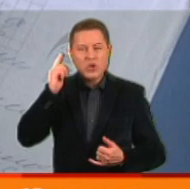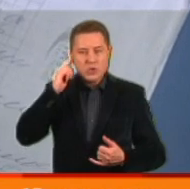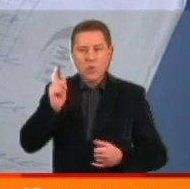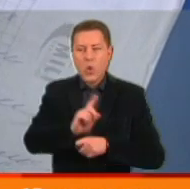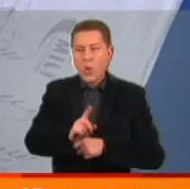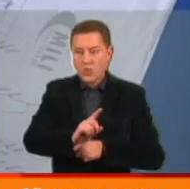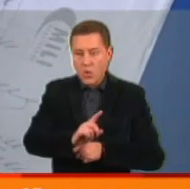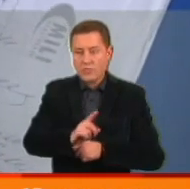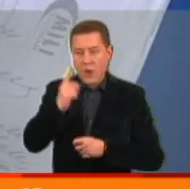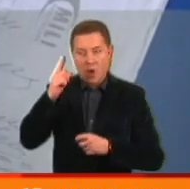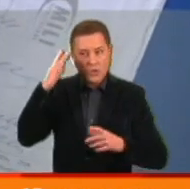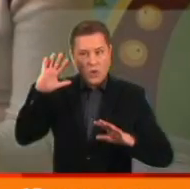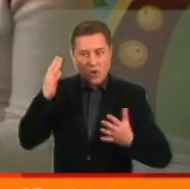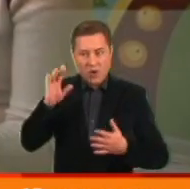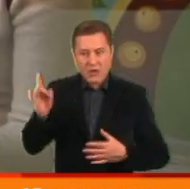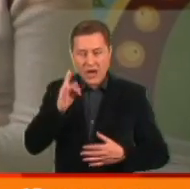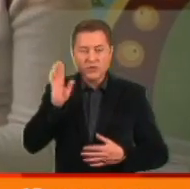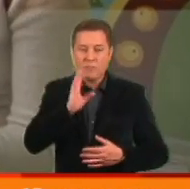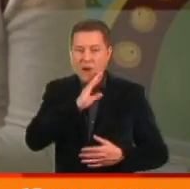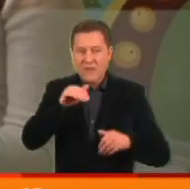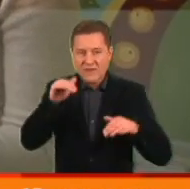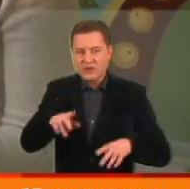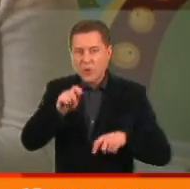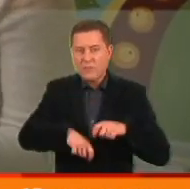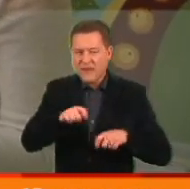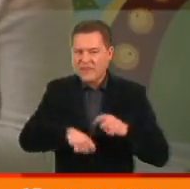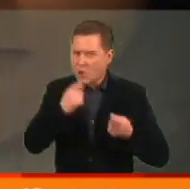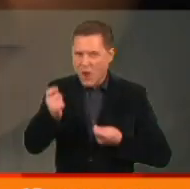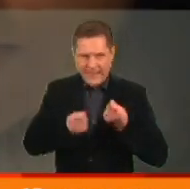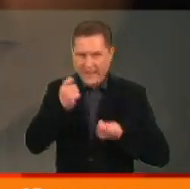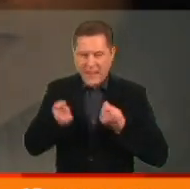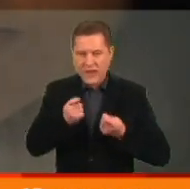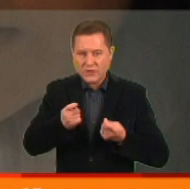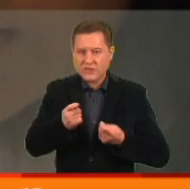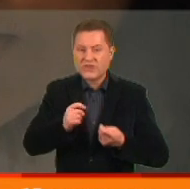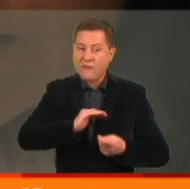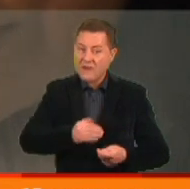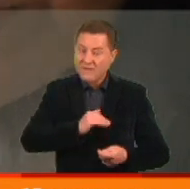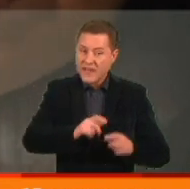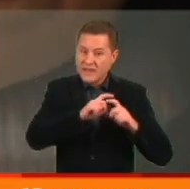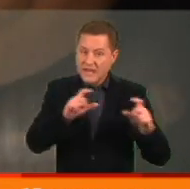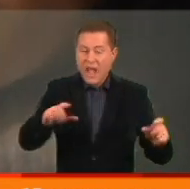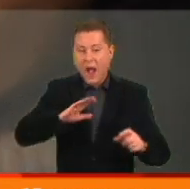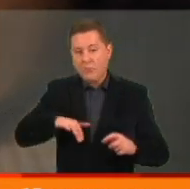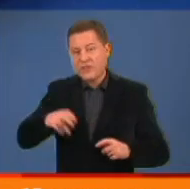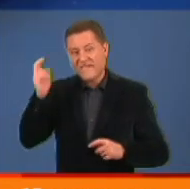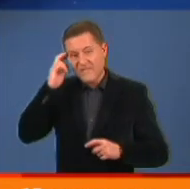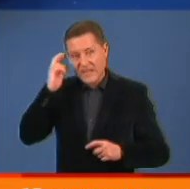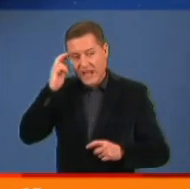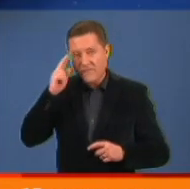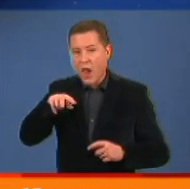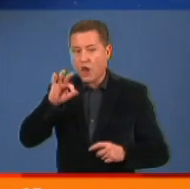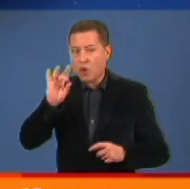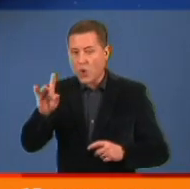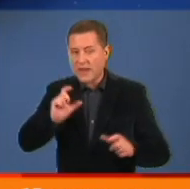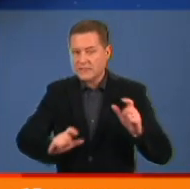нормі. Однак одного разу мама вирішує перевірити сина ретельніше. Спершу в приватній клініці, а потім у Києві, в